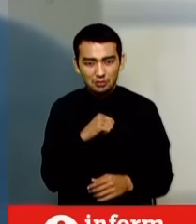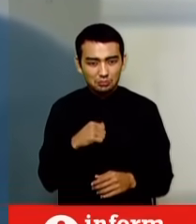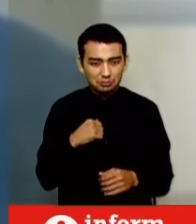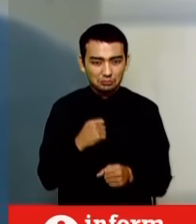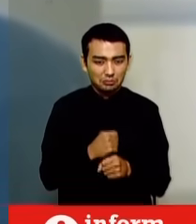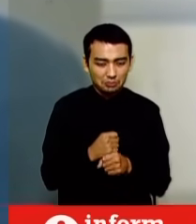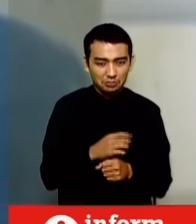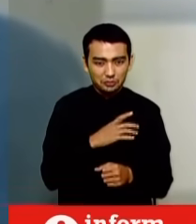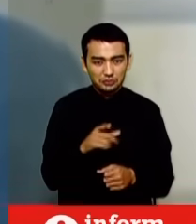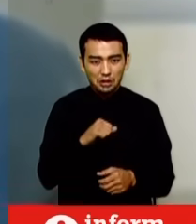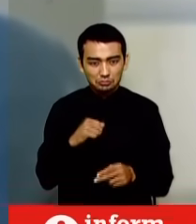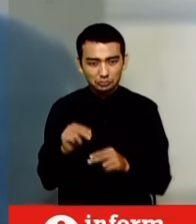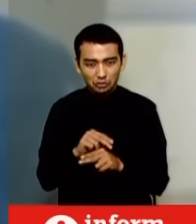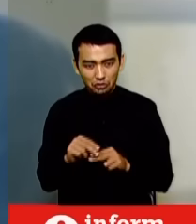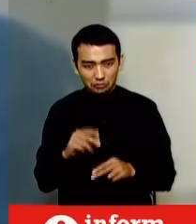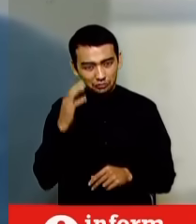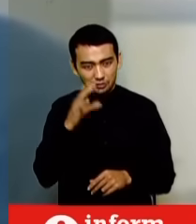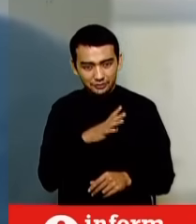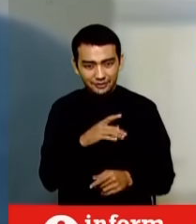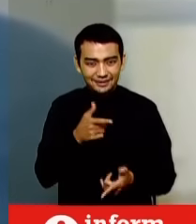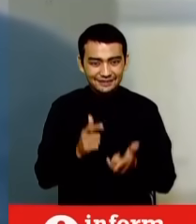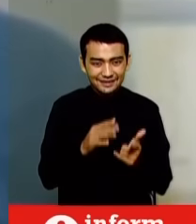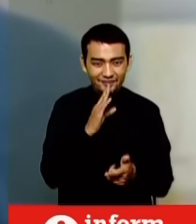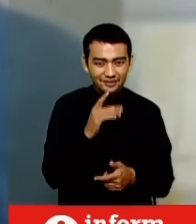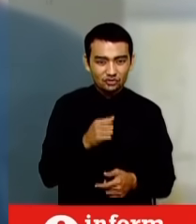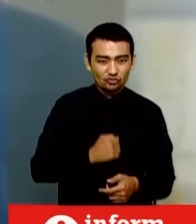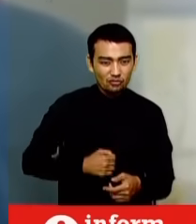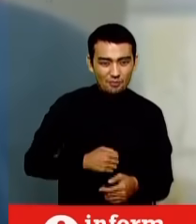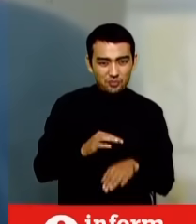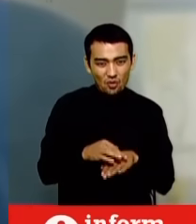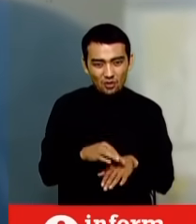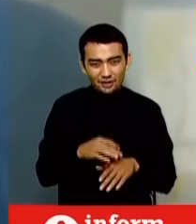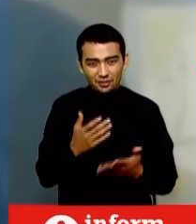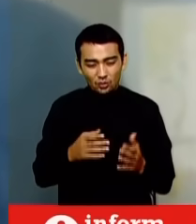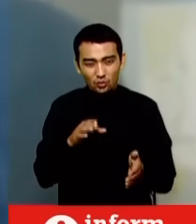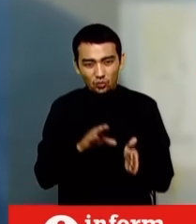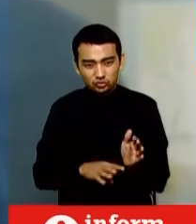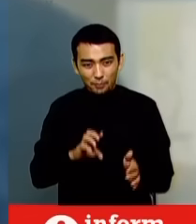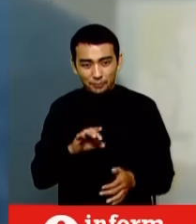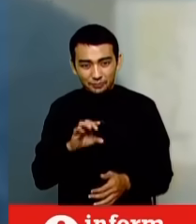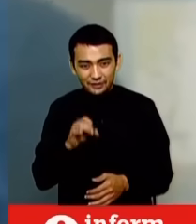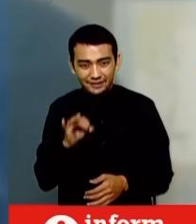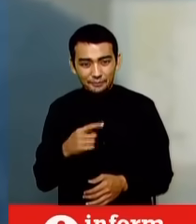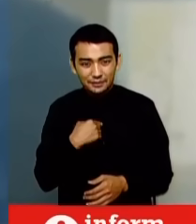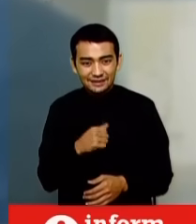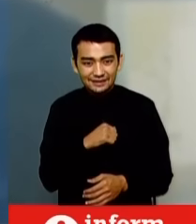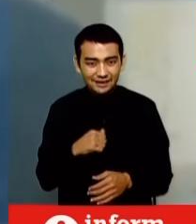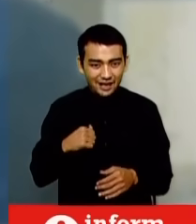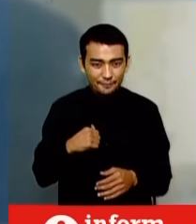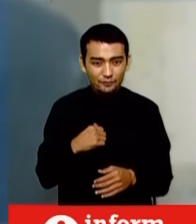апарған. Егер шын мәнінде қыздың іші ауыратындай, ондай асқынулар болатындай болса, біз өз